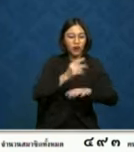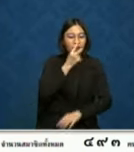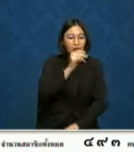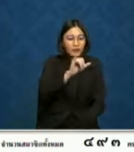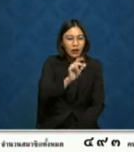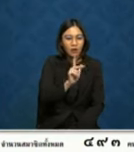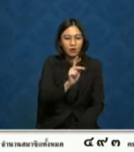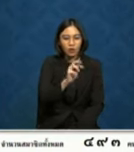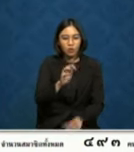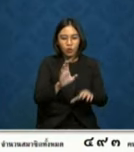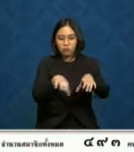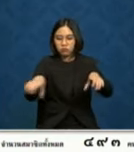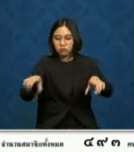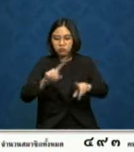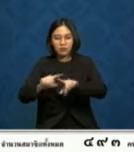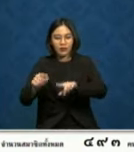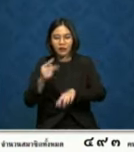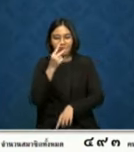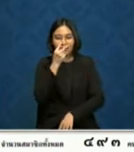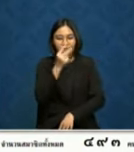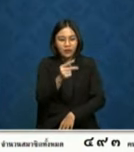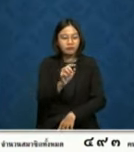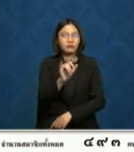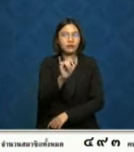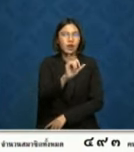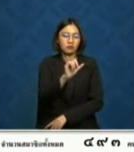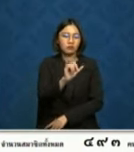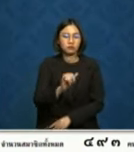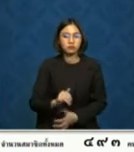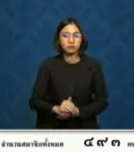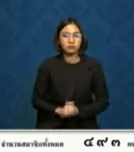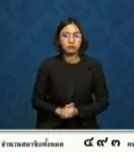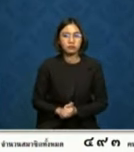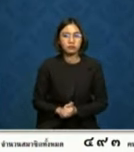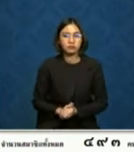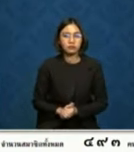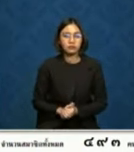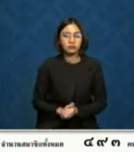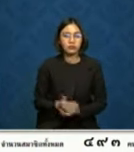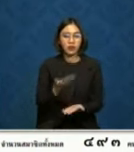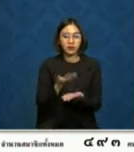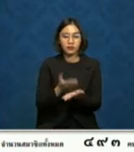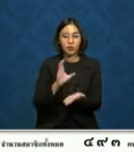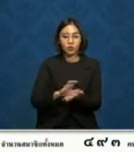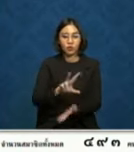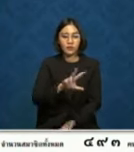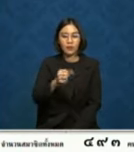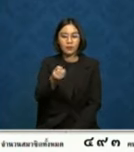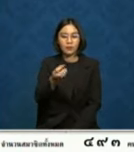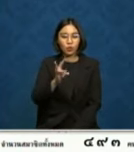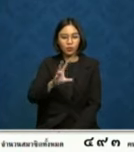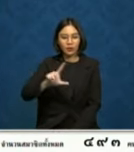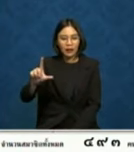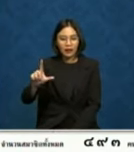ล้อมไม่ว่ากรมไหนในกระทรวงทรัพยากรธรรมชาติและสิ่งแวดล้อมเลยนะครับงบประมาณ 316